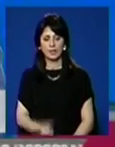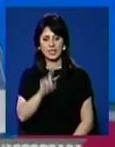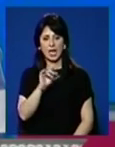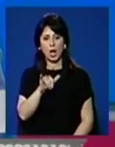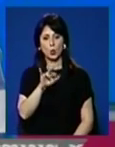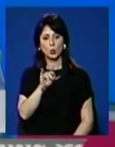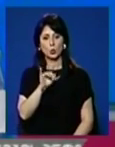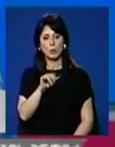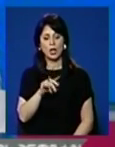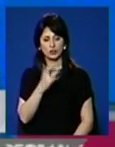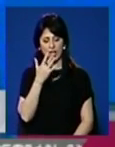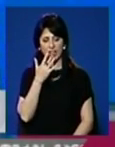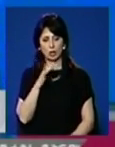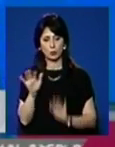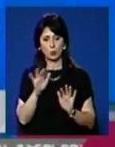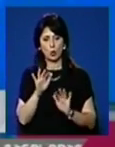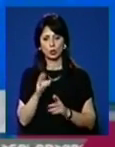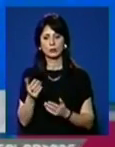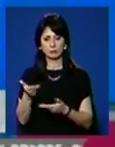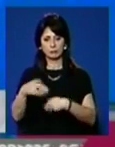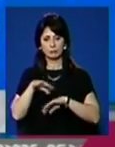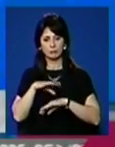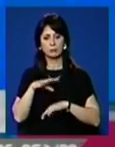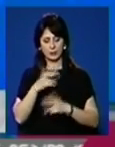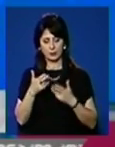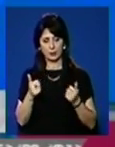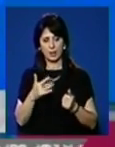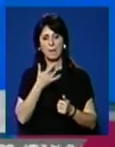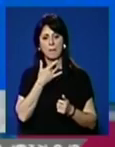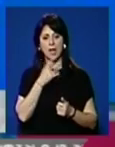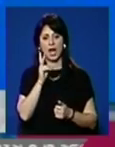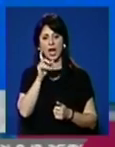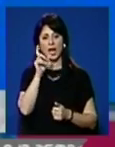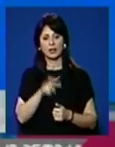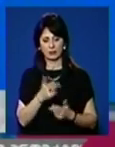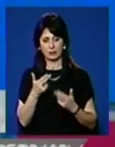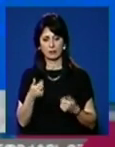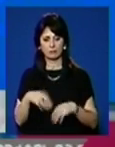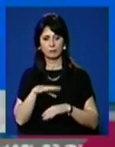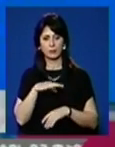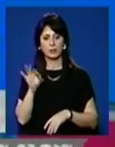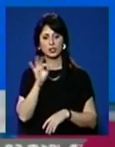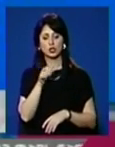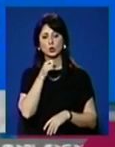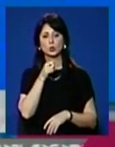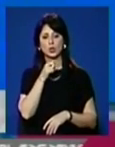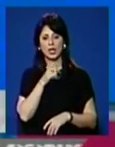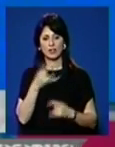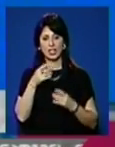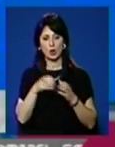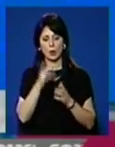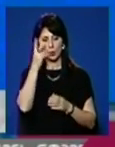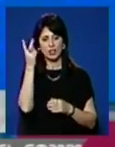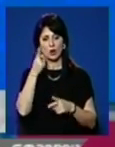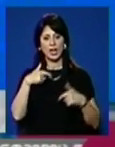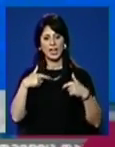ზაალ უდუმაშვილი ადასტურებს, რომ ნაციონალური მოძრაობისგან მიიღო შეთავაზება თბილისის მერის თანამდებობაზე კენჭი იყაროს. ამის შესახებ ჟურნალისტებს ტელეკომპანია